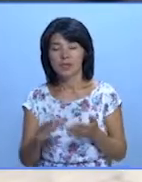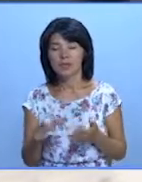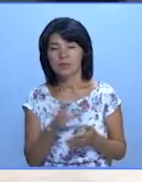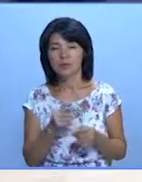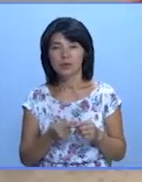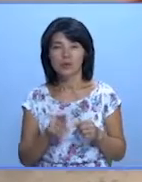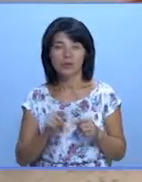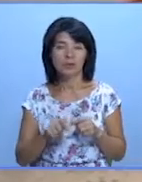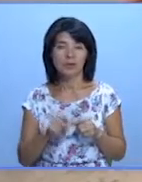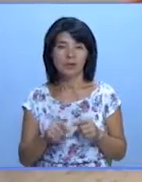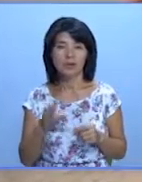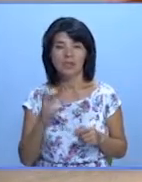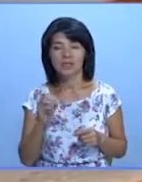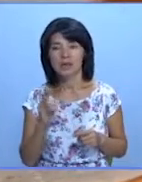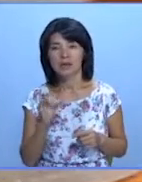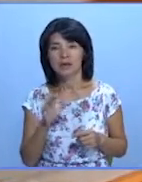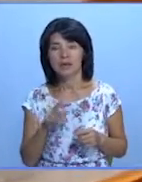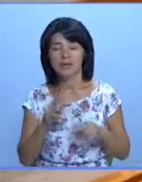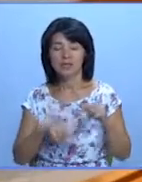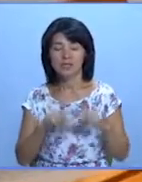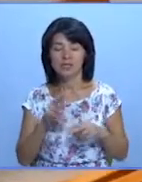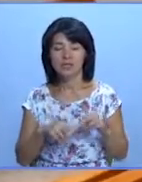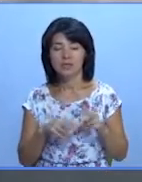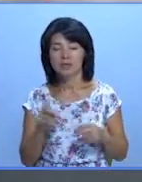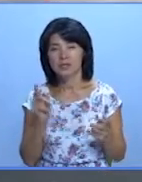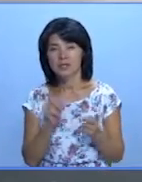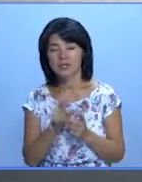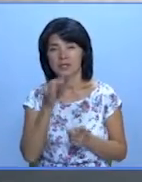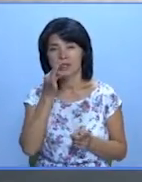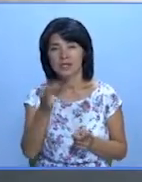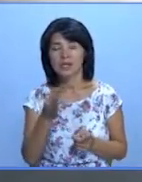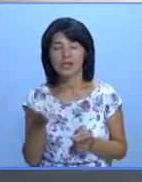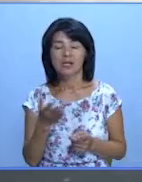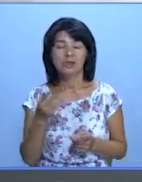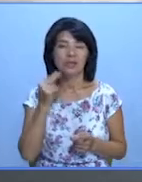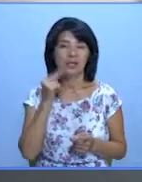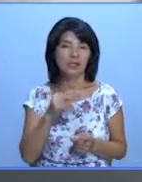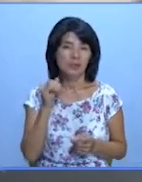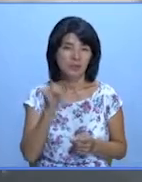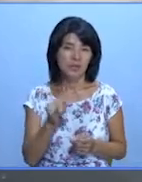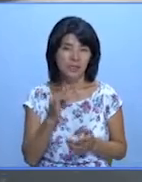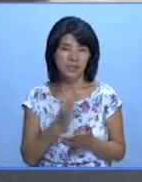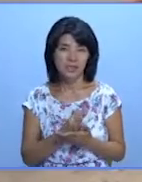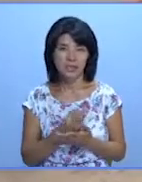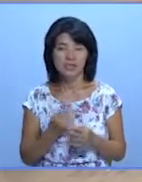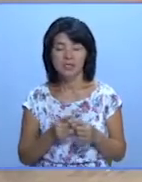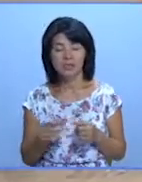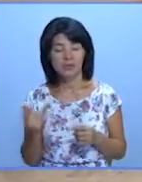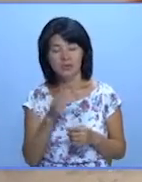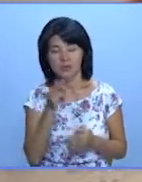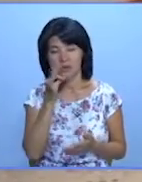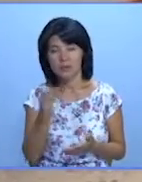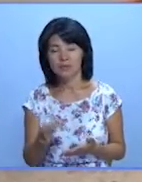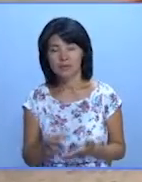жабдықталды. Әбілқайыр Сқақов құрылыс жұмыстарының кемшіліктерін атап өтті. Белгілі болғандай, қала тұрғындарының демалуына арналған орындықтар бекітілмеген болып